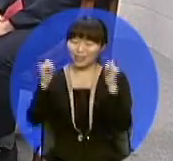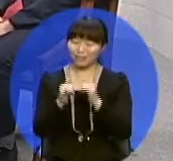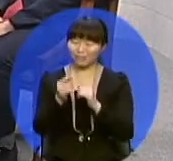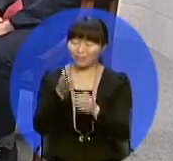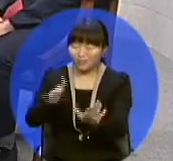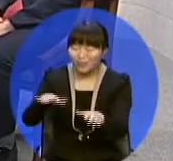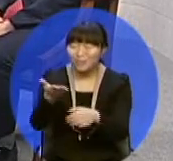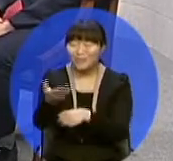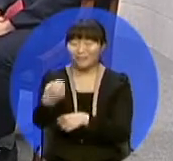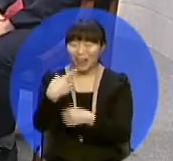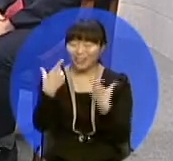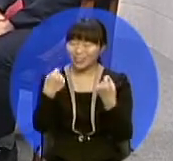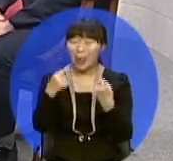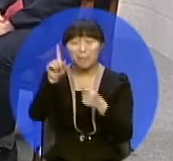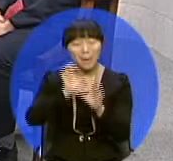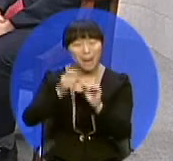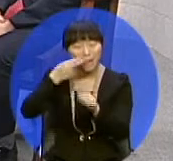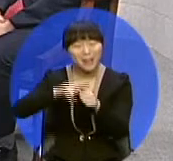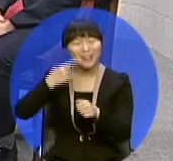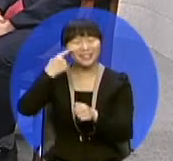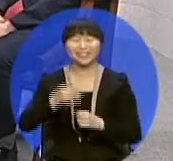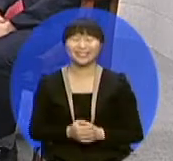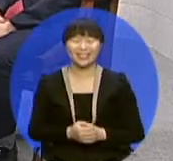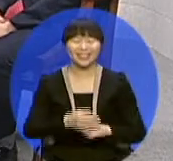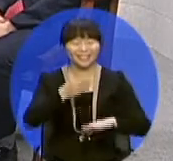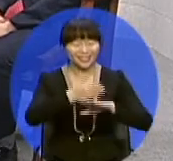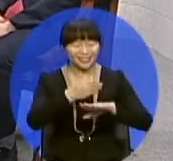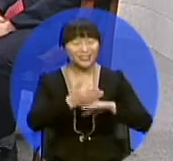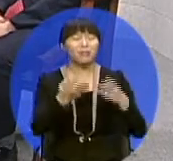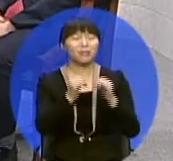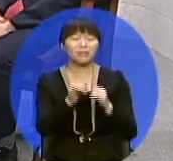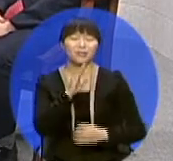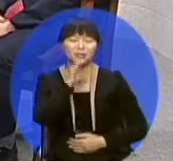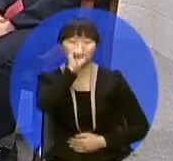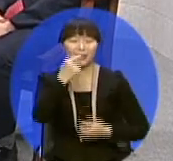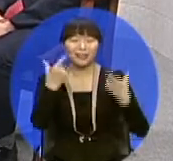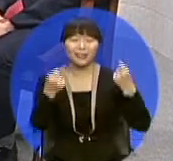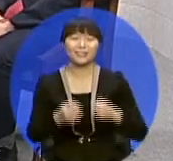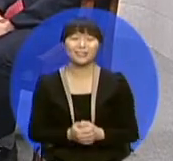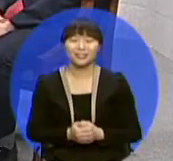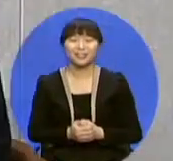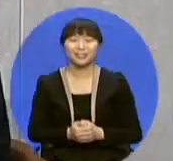말씀하시니까 한번 더 해보도록 하겠습니다. 아유, 감사합니다. 네. 많은 분들이 정말 좋아하실 것 같아요.